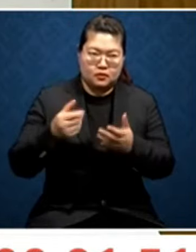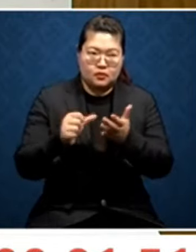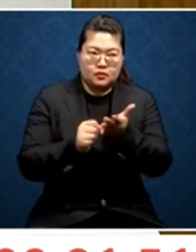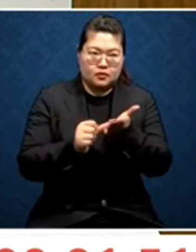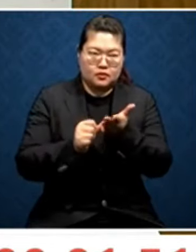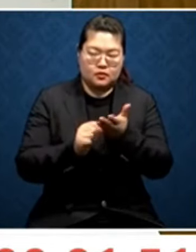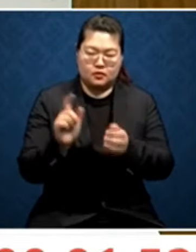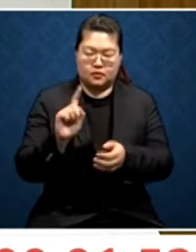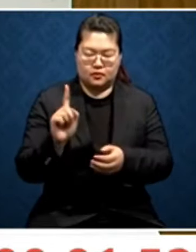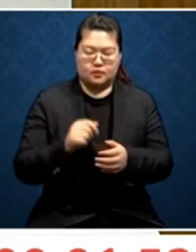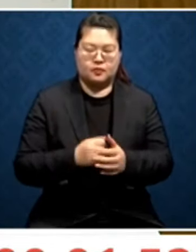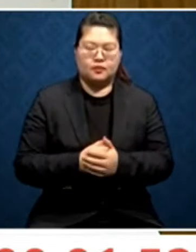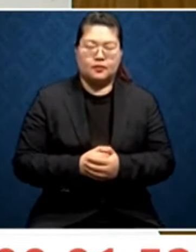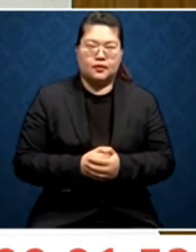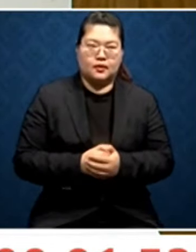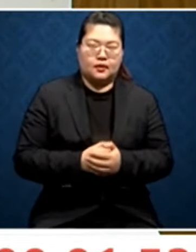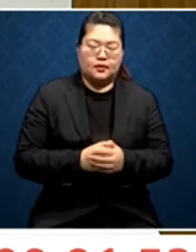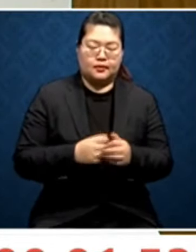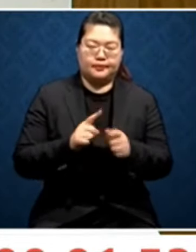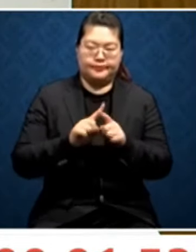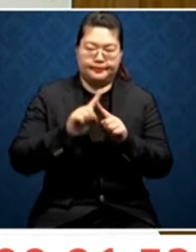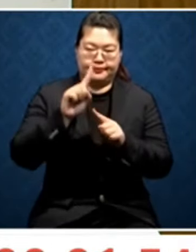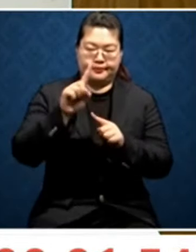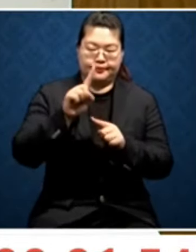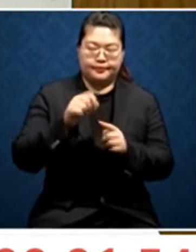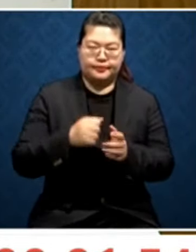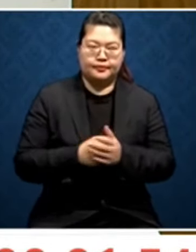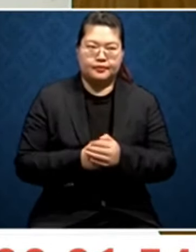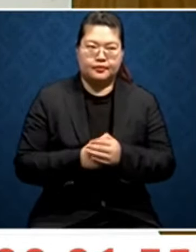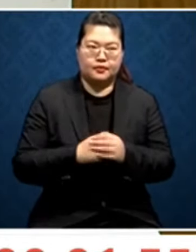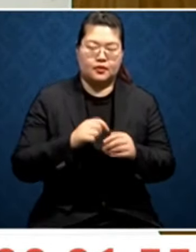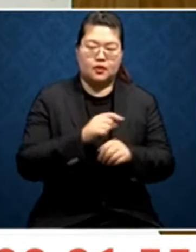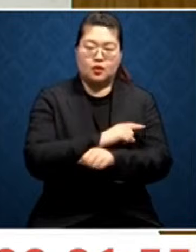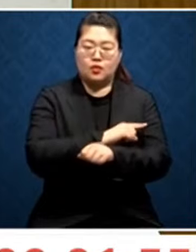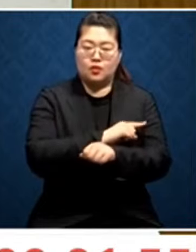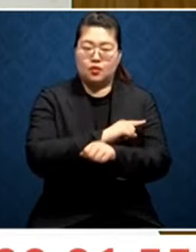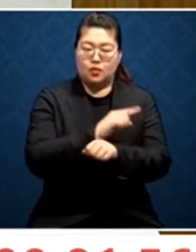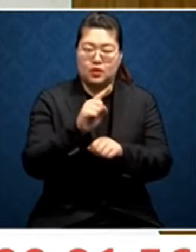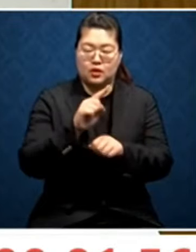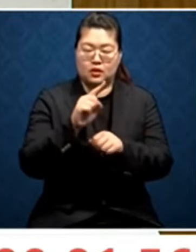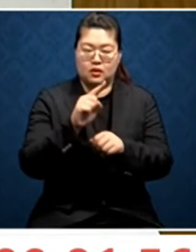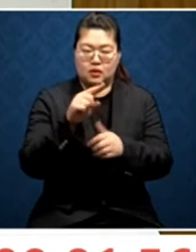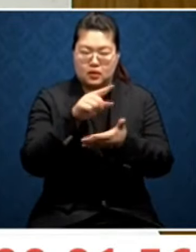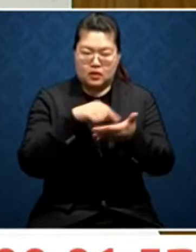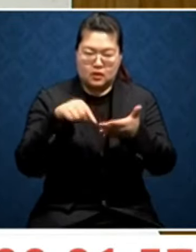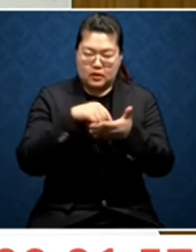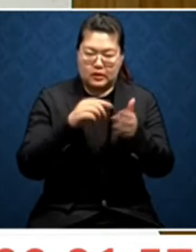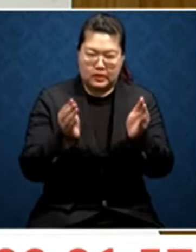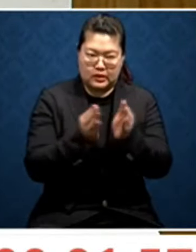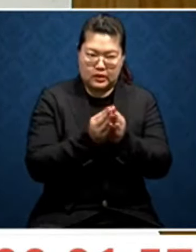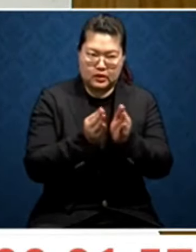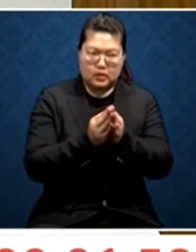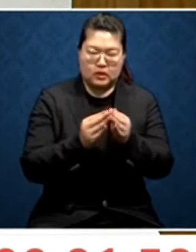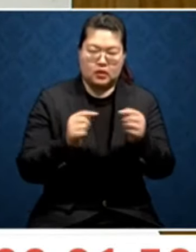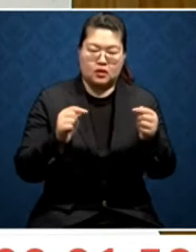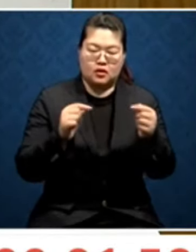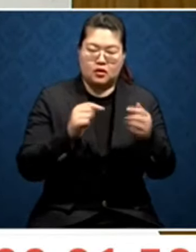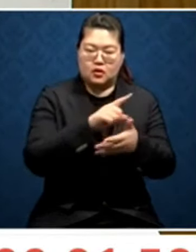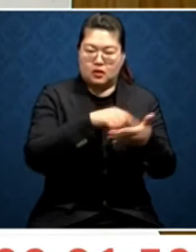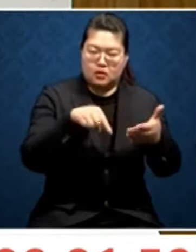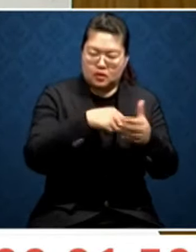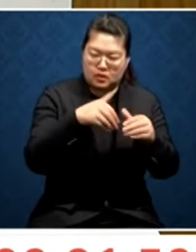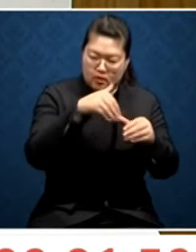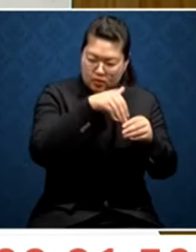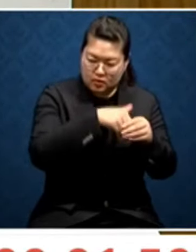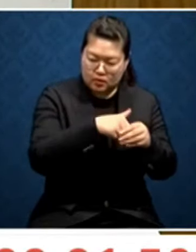ดังนี้ครับ1นะครับกำหนดให้วันออกเสียงสามารถนะครับกำหนดเป็นวันเดียวกับวันเลือกตั้งสมาชิกสภ